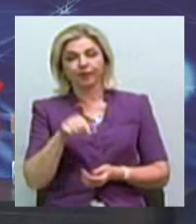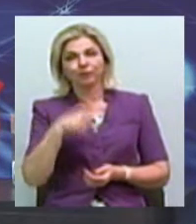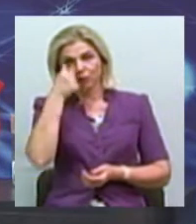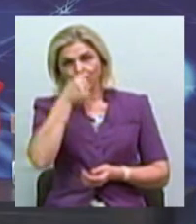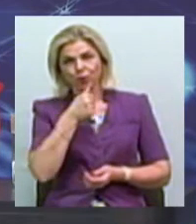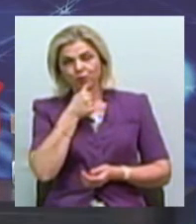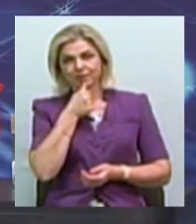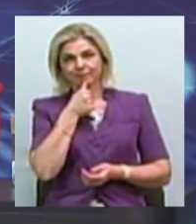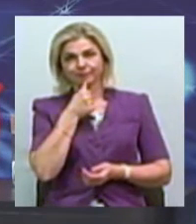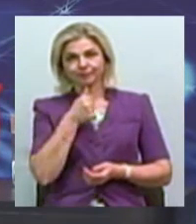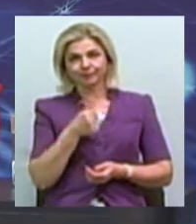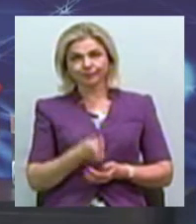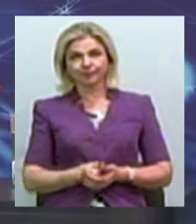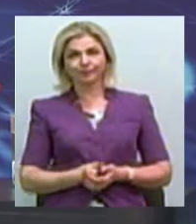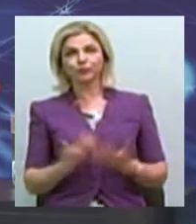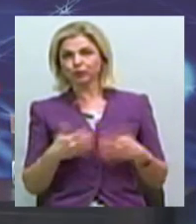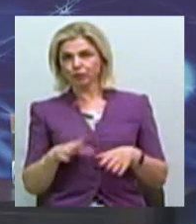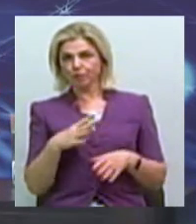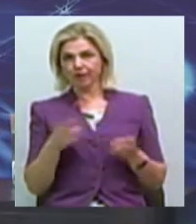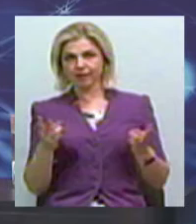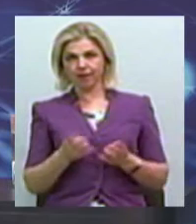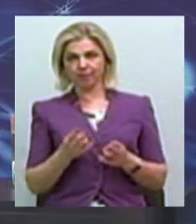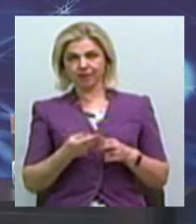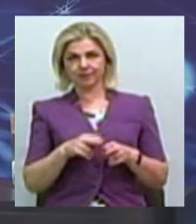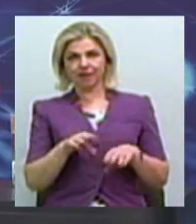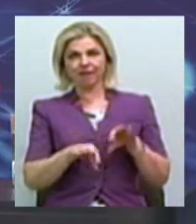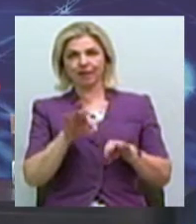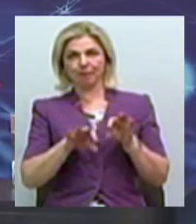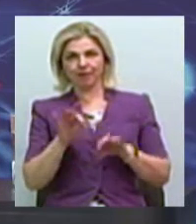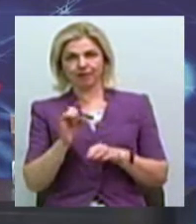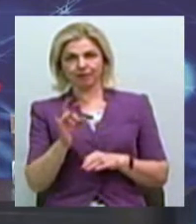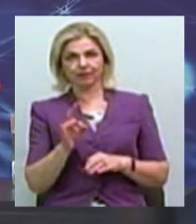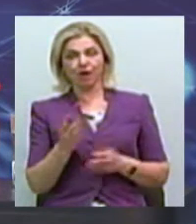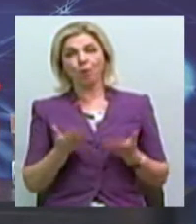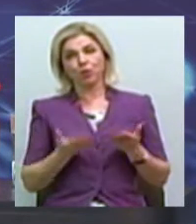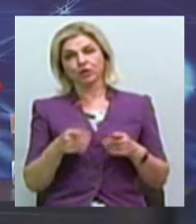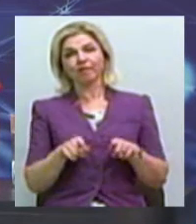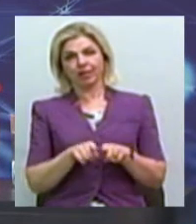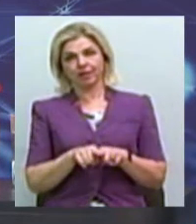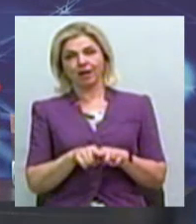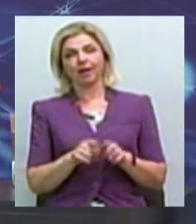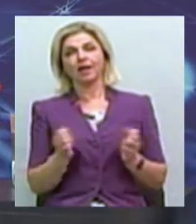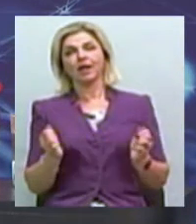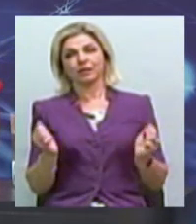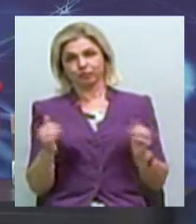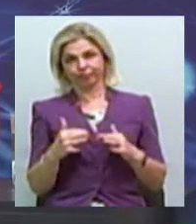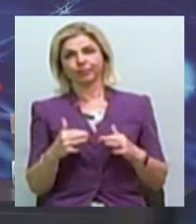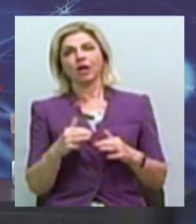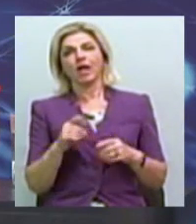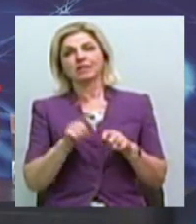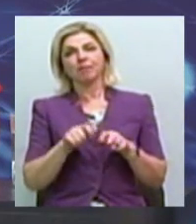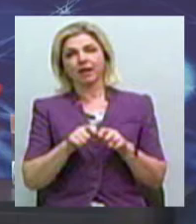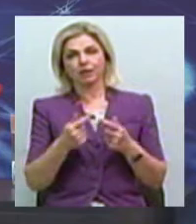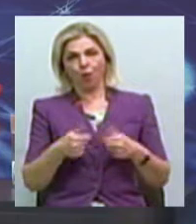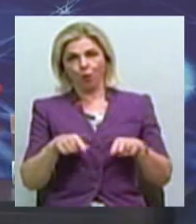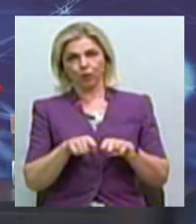вже був необхідний цей відбір. Можливо, тому так і зібрали експертне коло для того, щоб